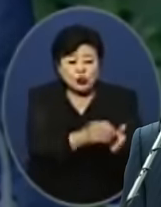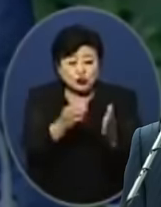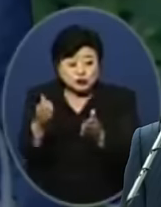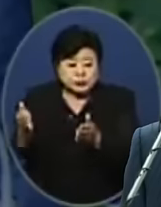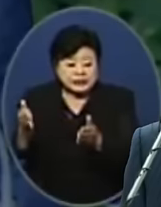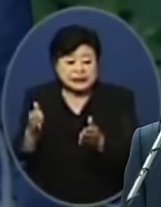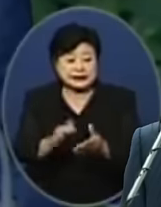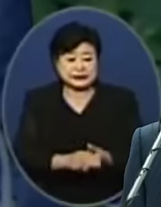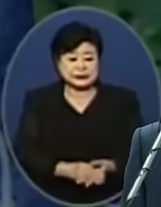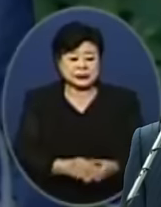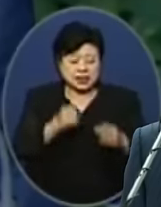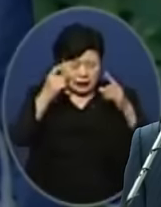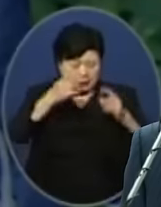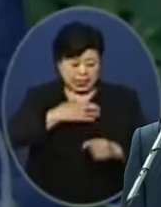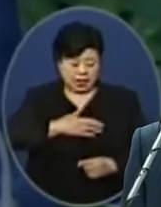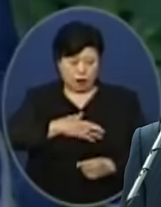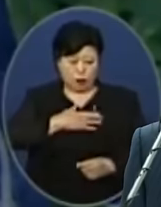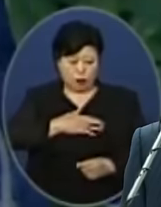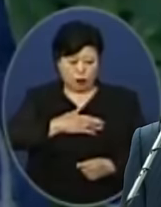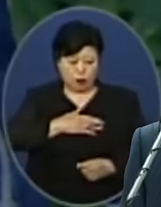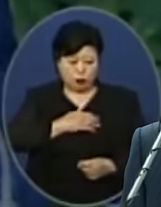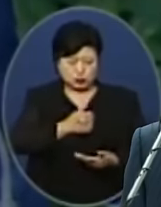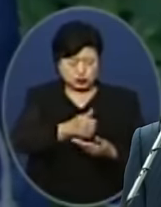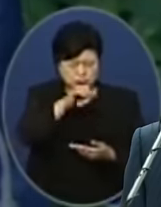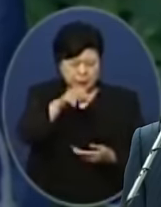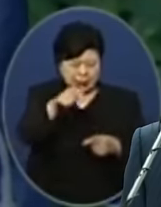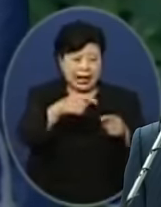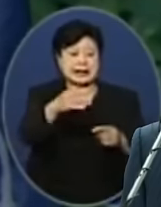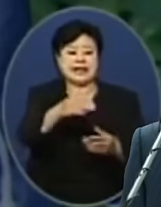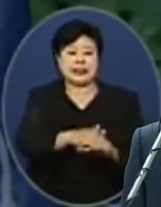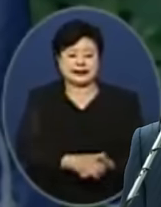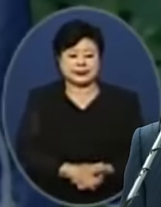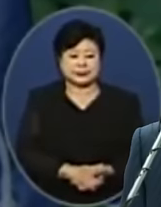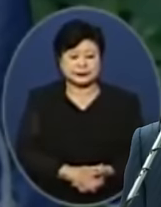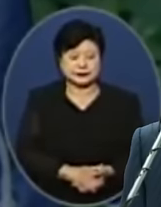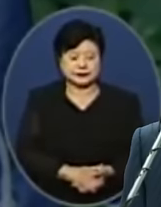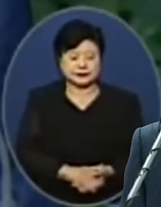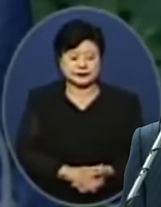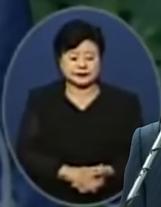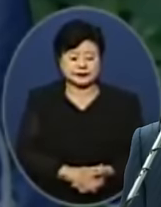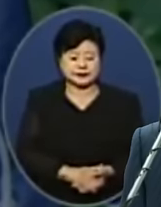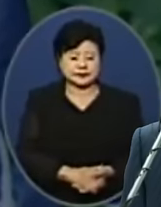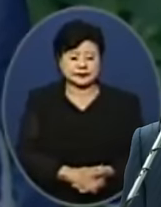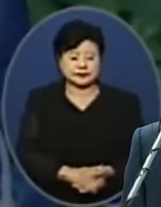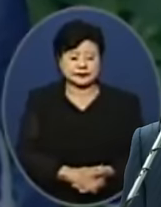것을 깨달아 알아서 주님 앞에 나가야 되는 것입니다.